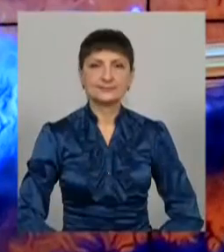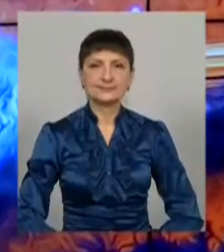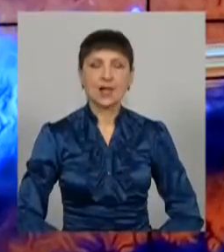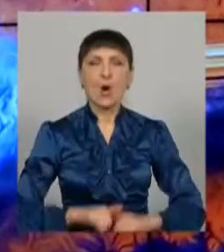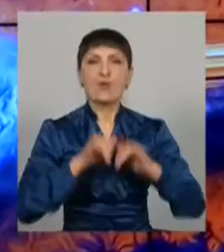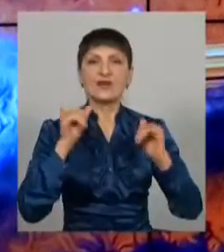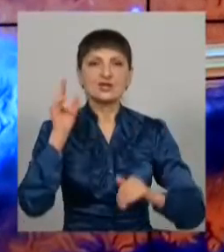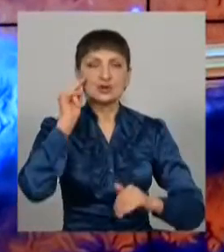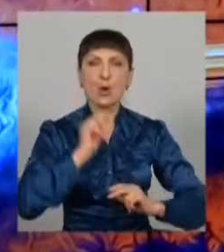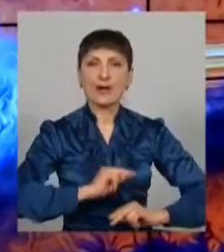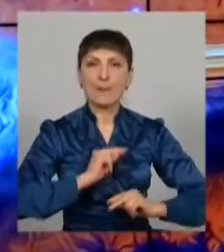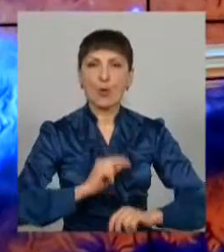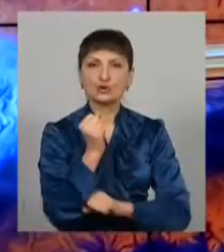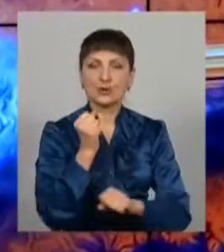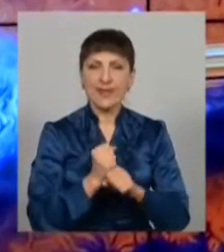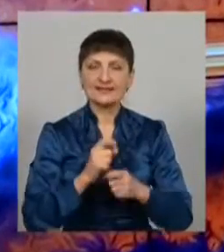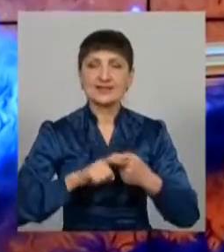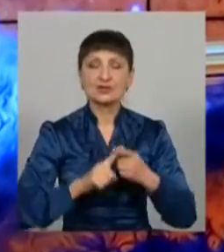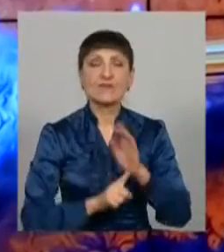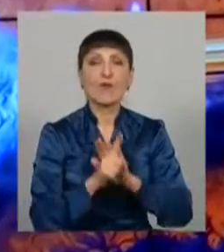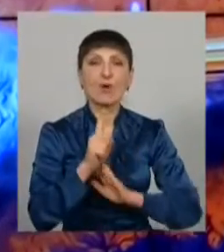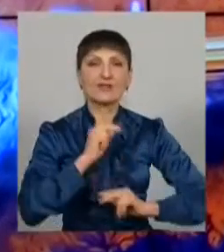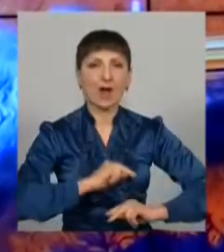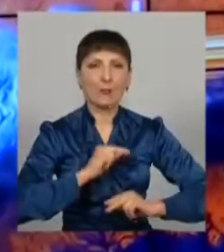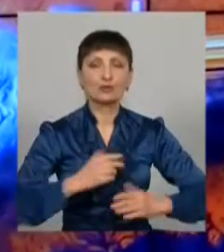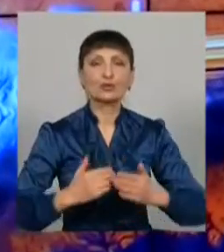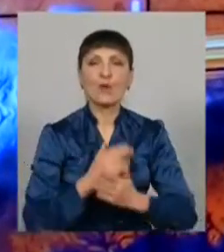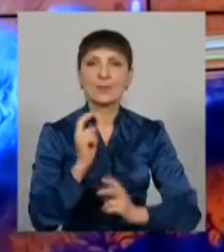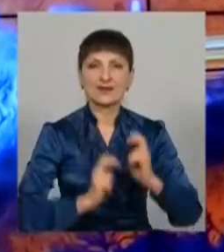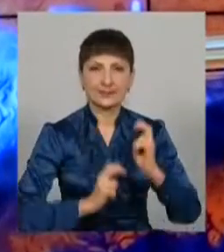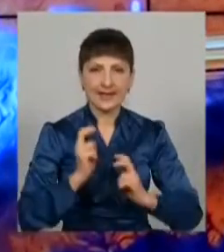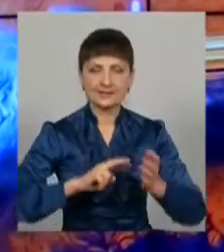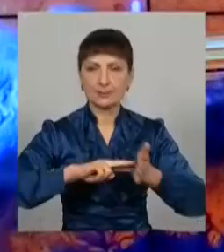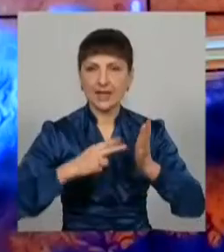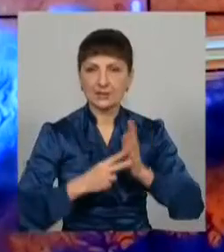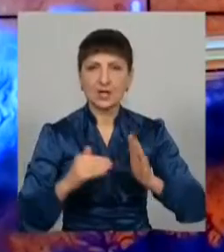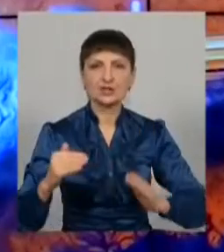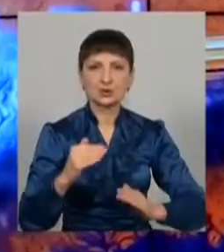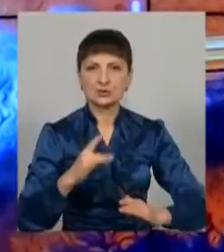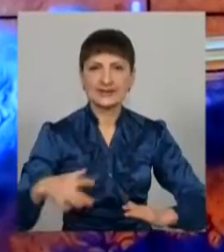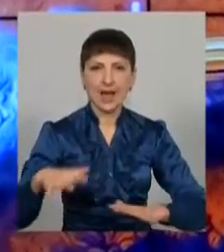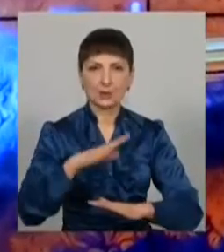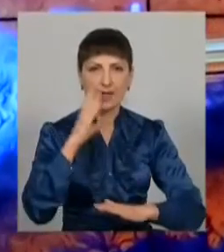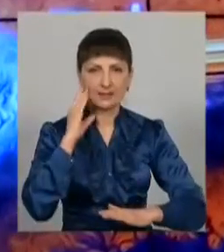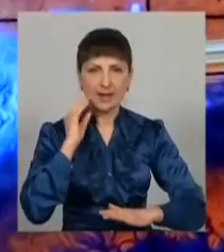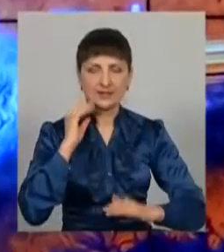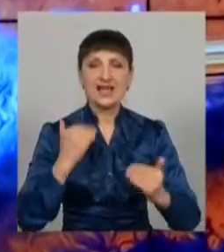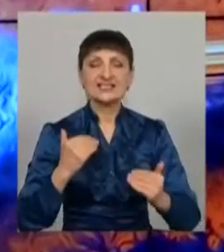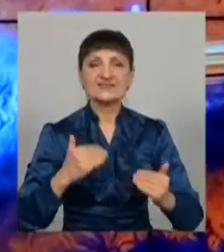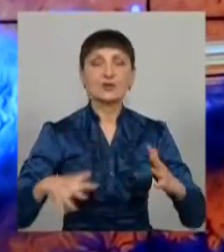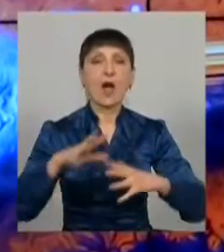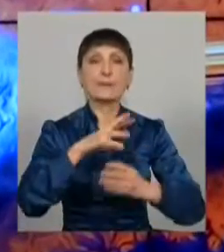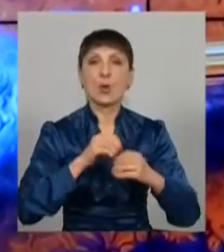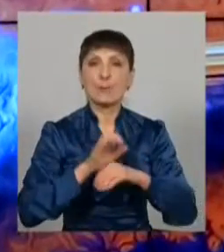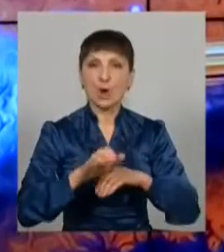Увеличить число рабочих мест за счет ввода в эксплуатацию новых предприятий планируют в Жетысузском районе Алматы. На сегодня объем